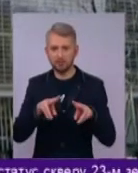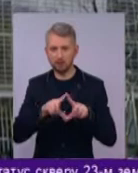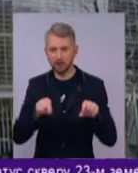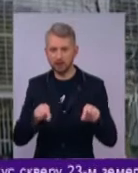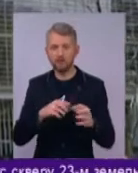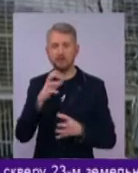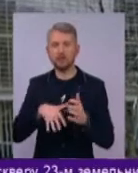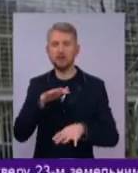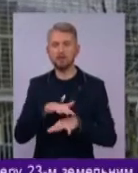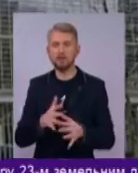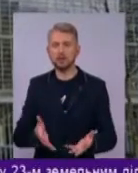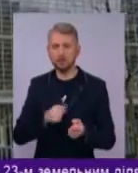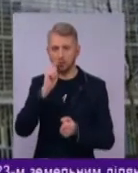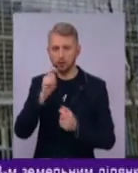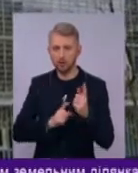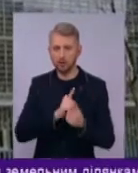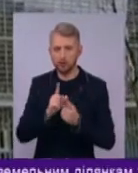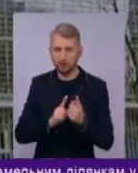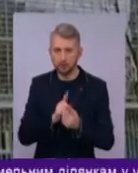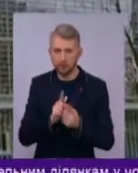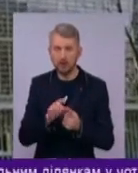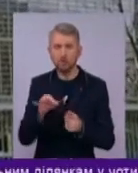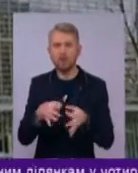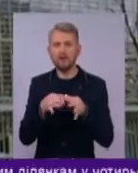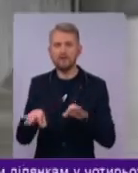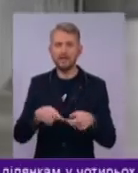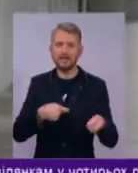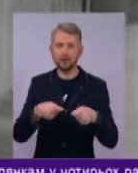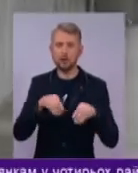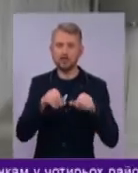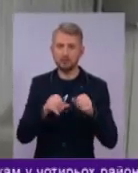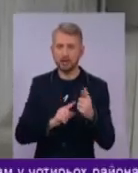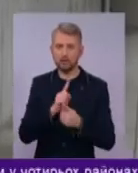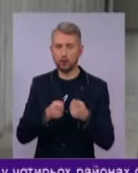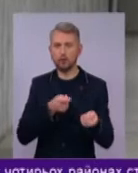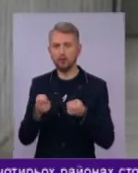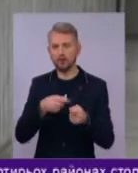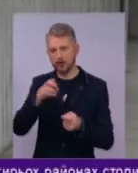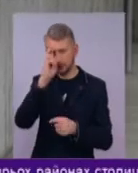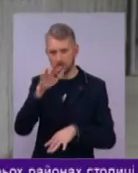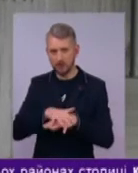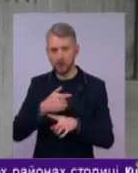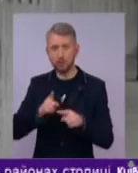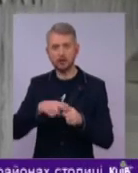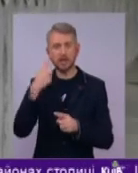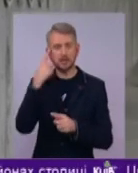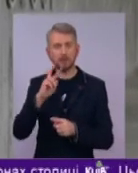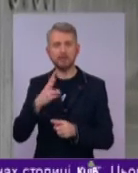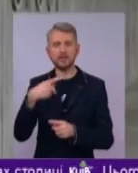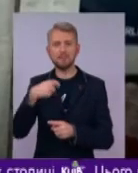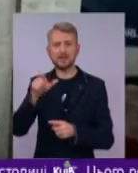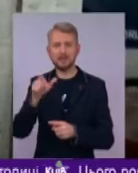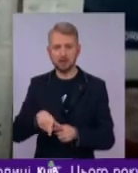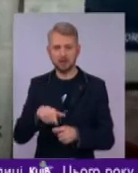банк підтримує українські реформи про вільний ринок землі та реформу управління у держбанках. Про це заявив віце-президент фінансової установи Сиріл